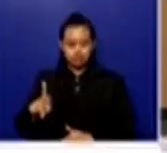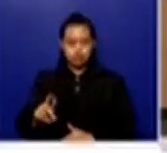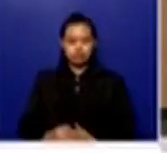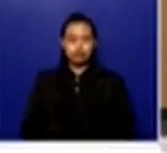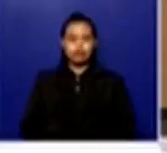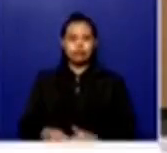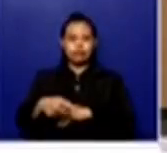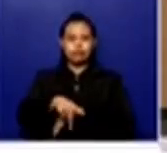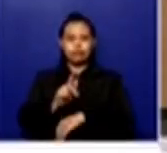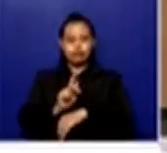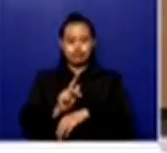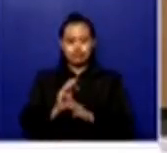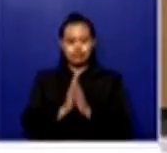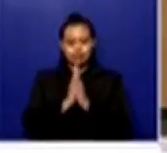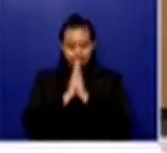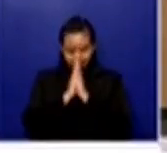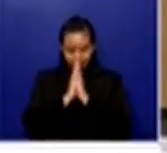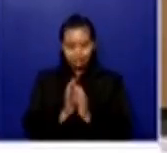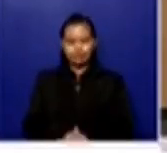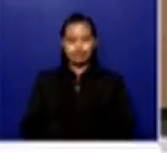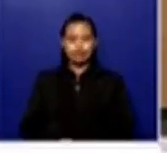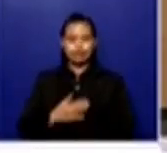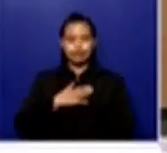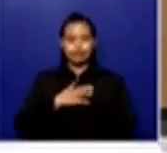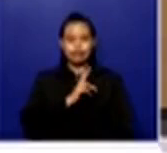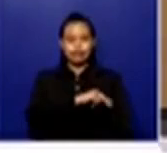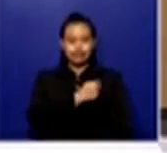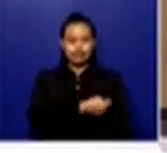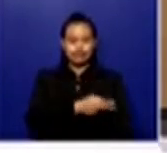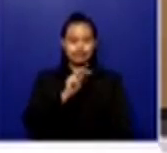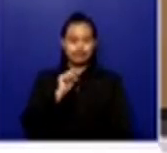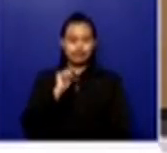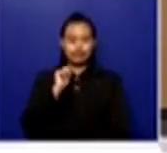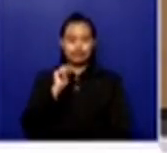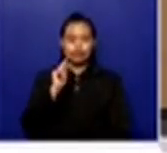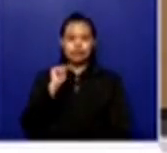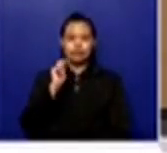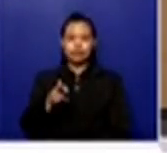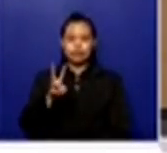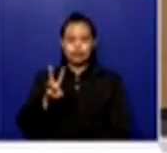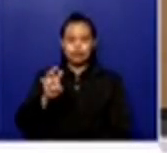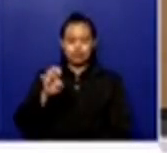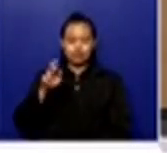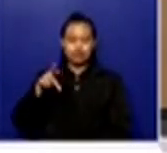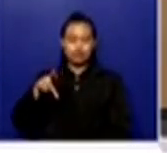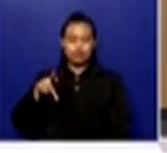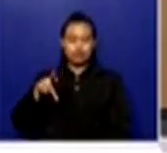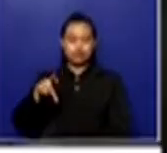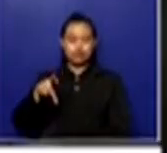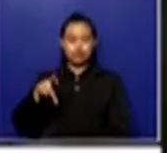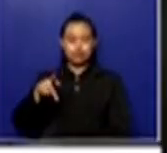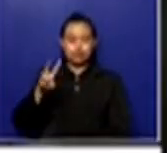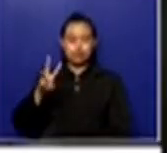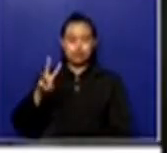กราบเรียนท่านประธานวุฒิสภาที่เคารพกับผมนายแพทย์ทวีวงศ์จุลกามนตรีสมาชิกวุฒิสภา